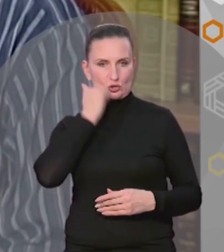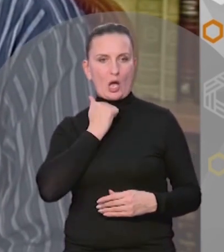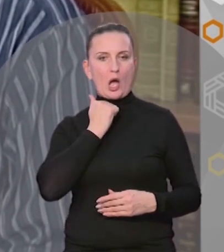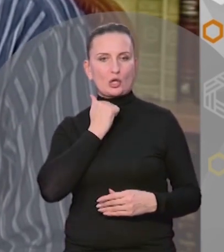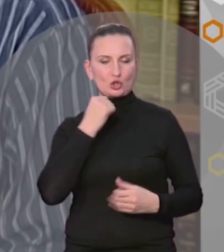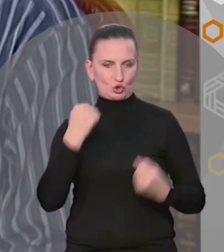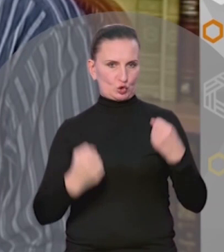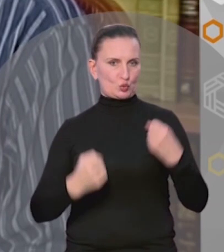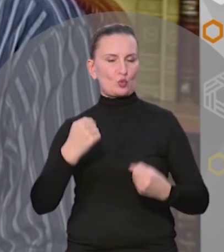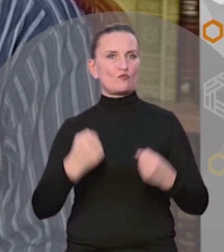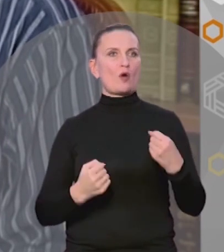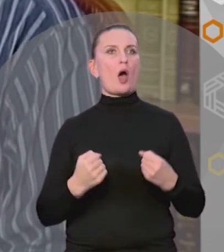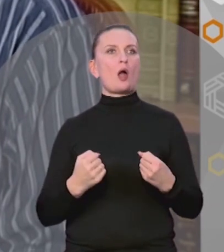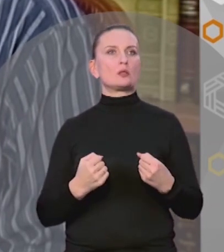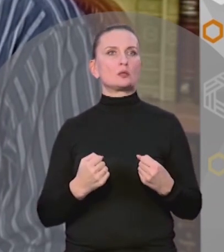старый штурвал.